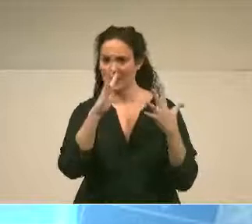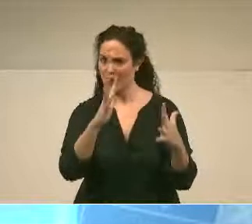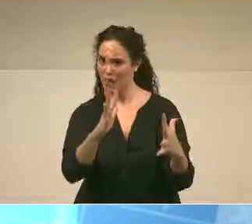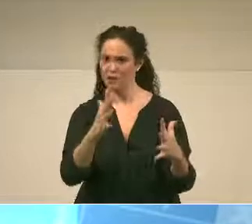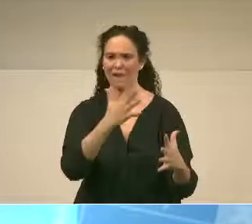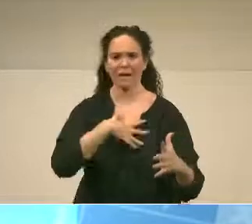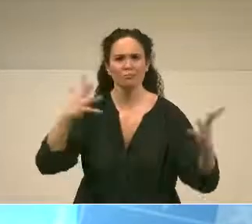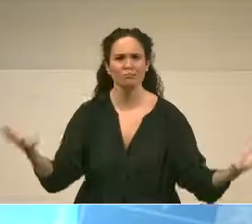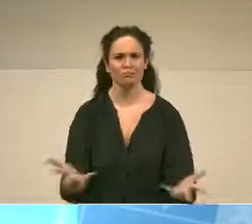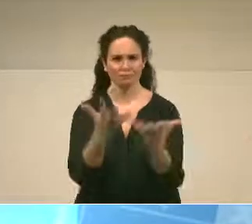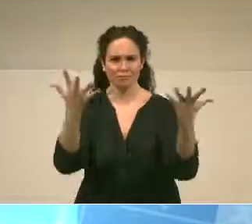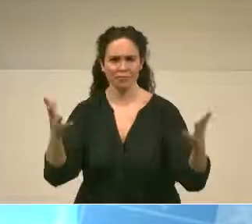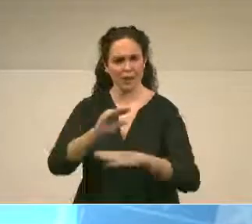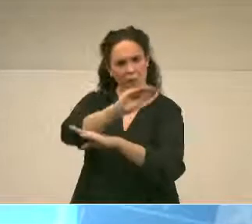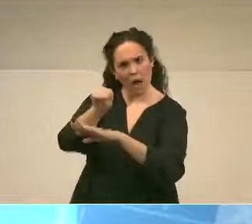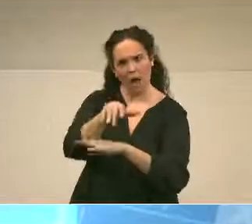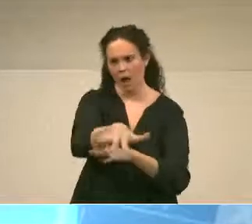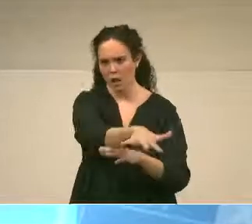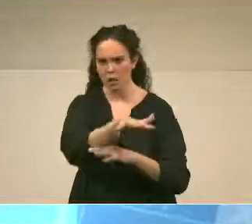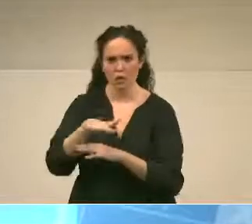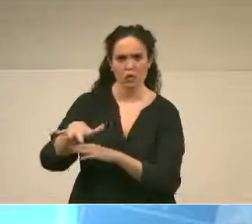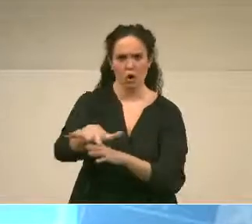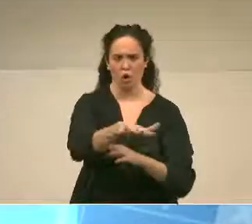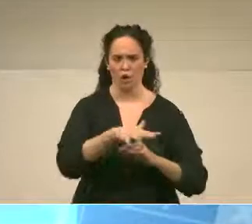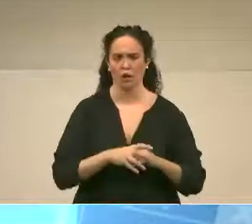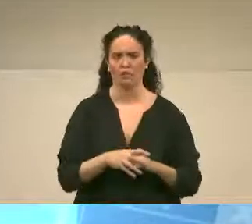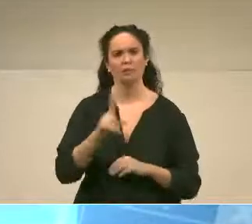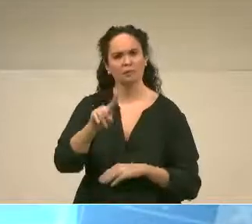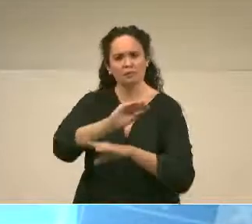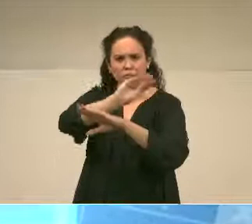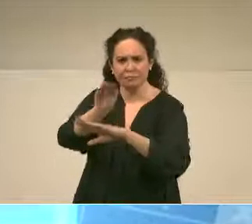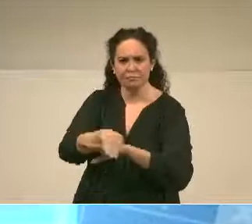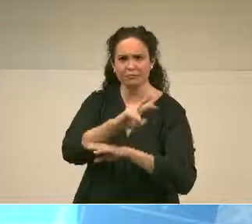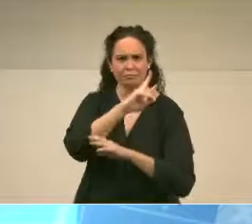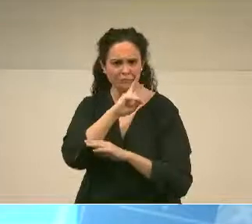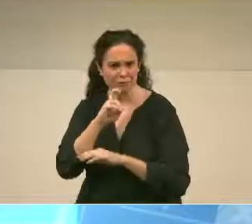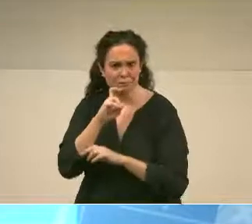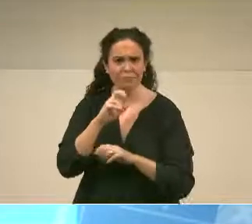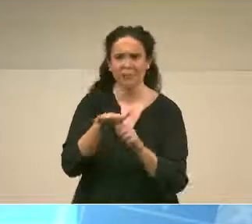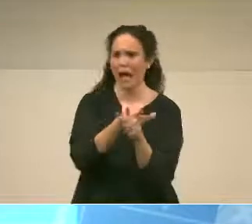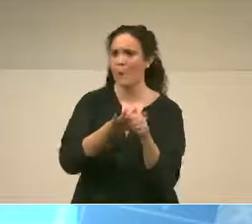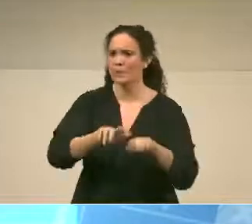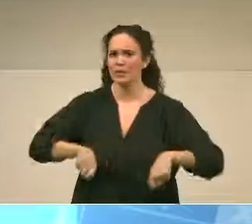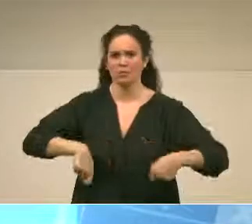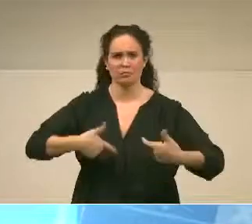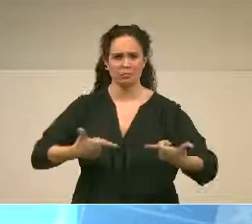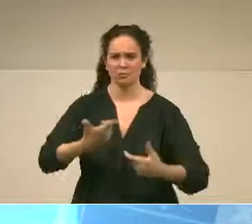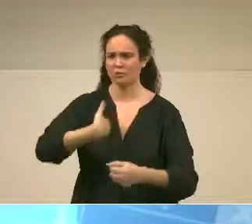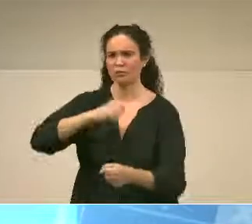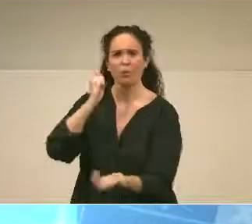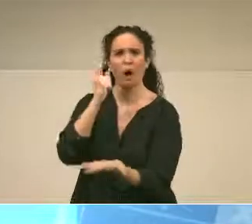bat eman behar diogu gune horiei, eta kontserbazio naturalaren aldeko apostu sendoa egiten